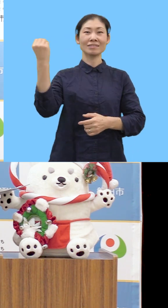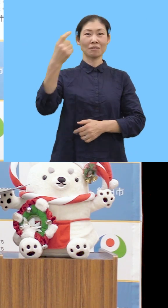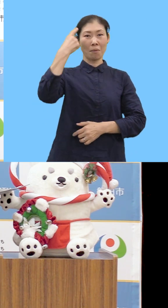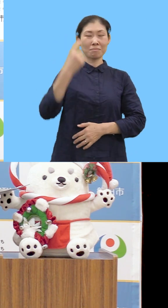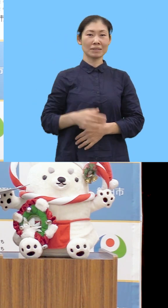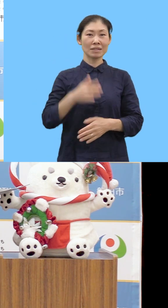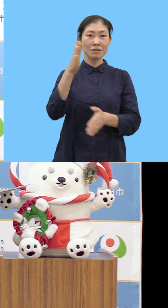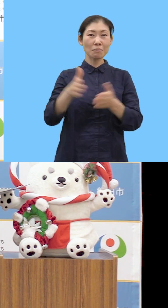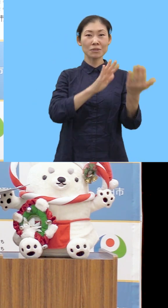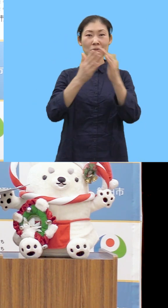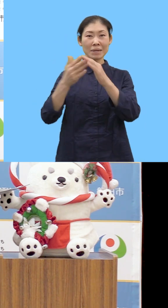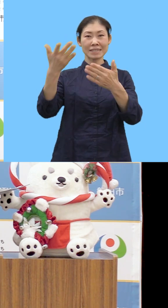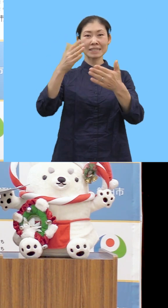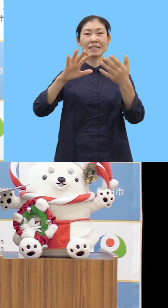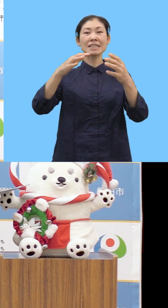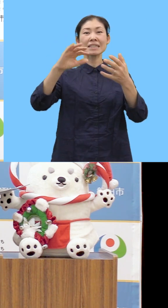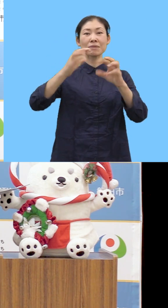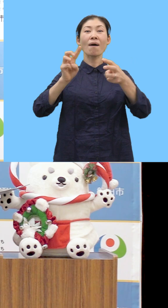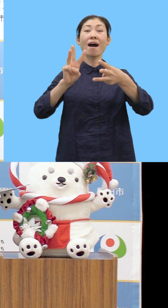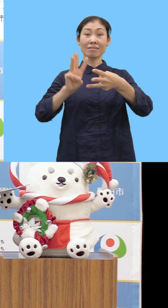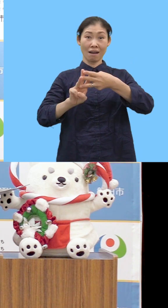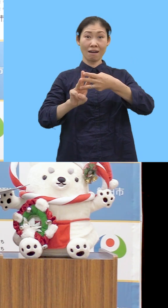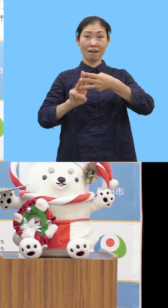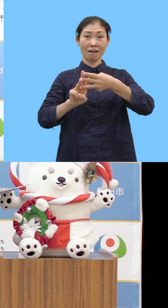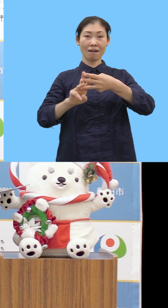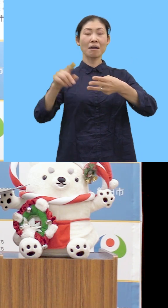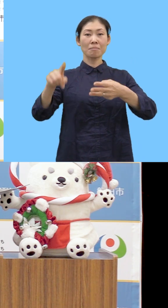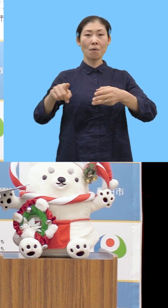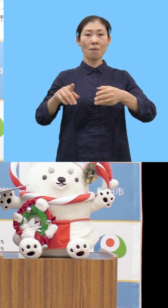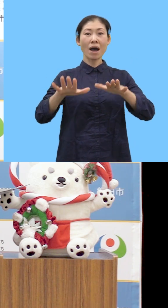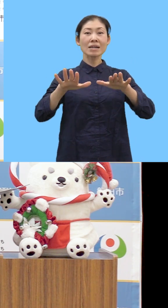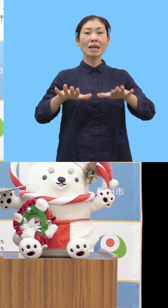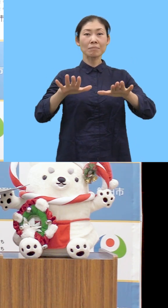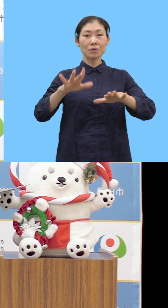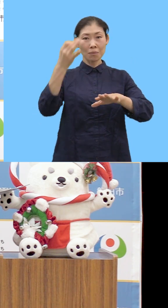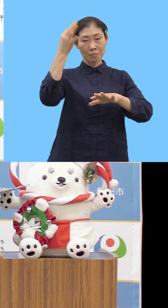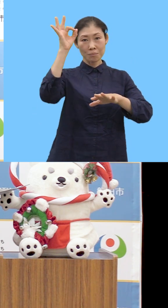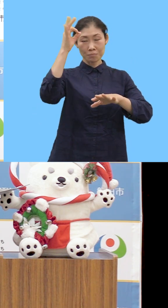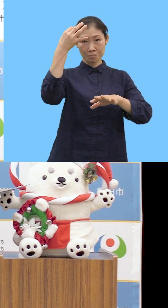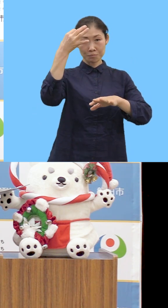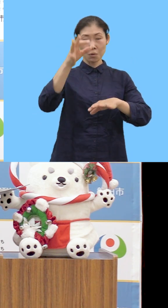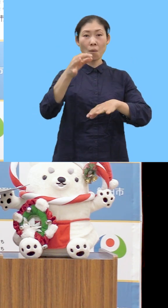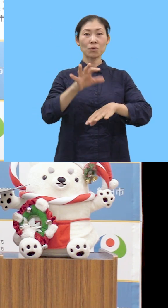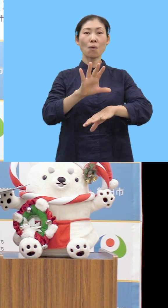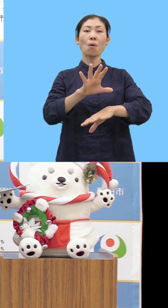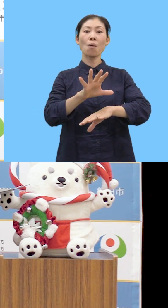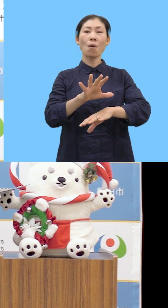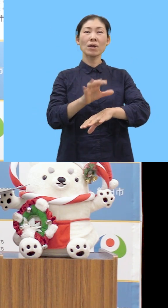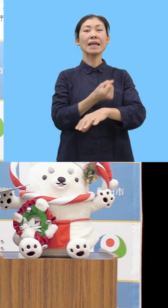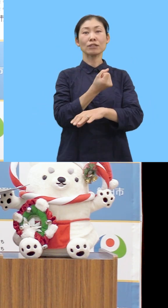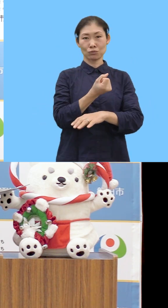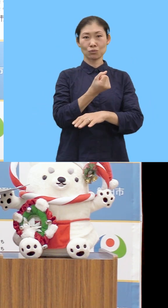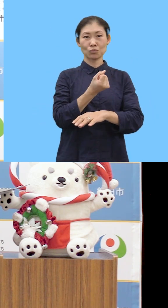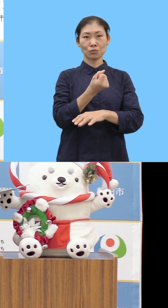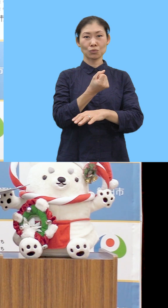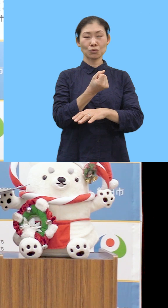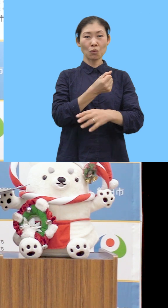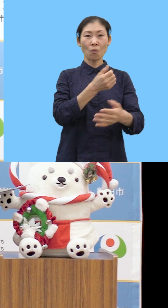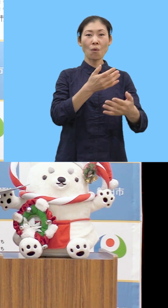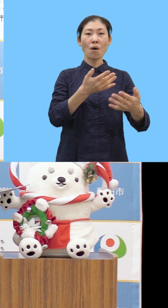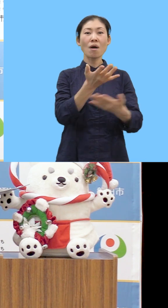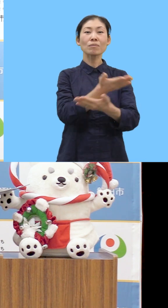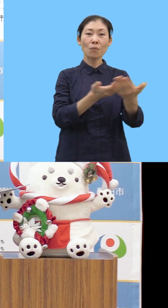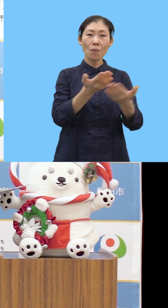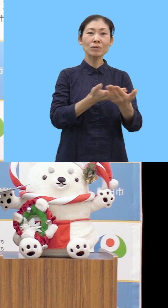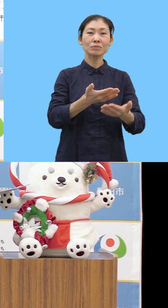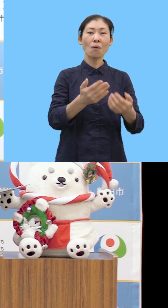ては、この現役のプロの選手に触れるということも大切ですが、やはり往年の名選手たちに触れ